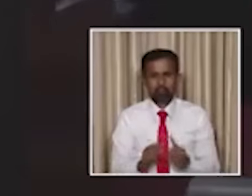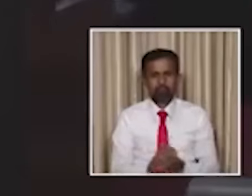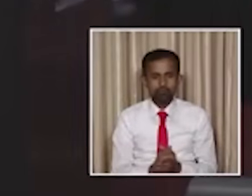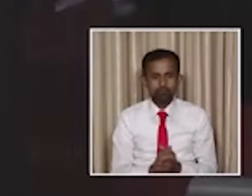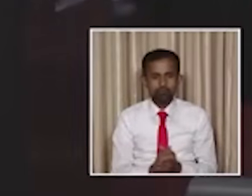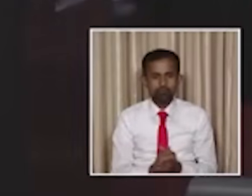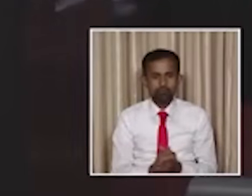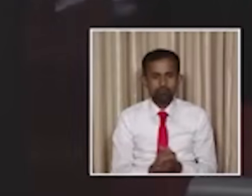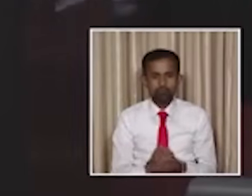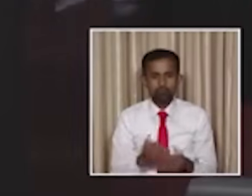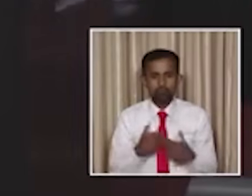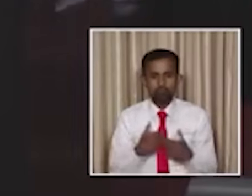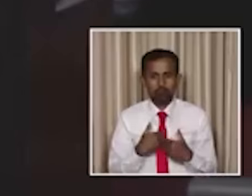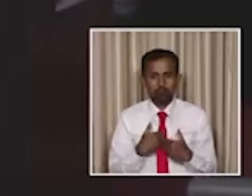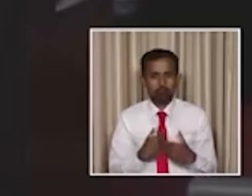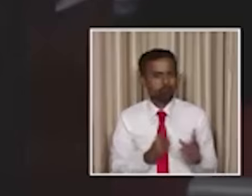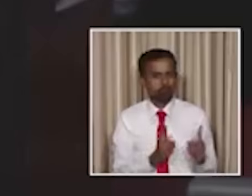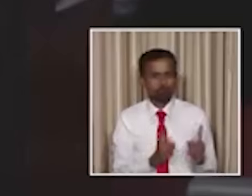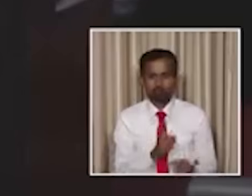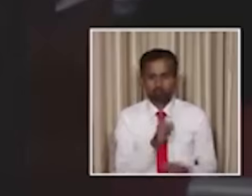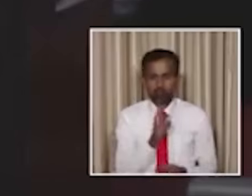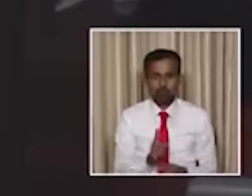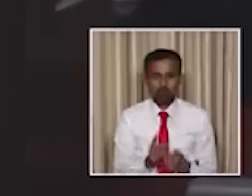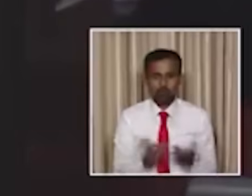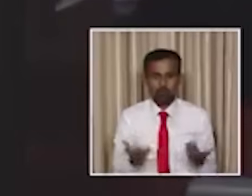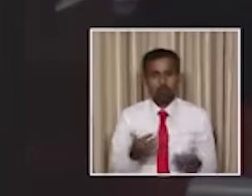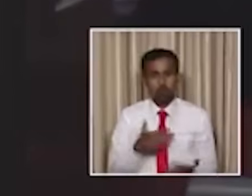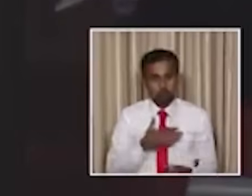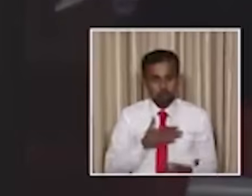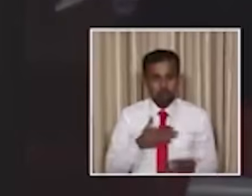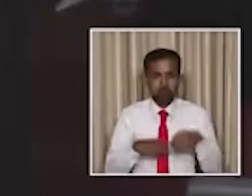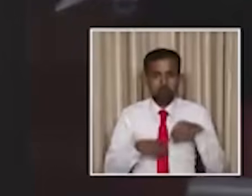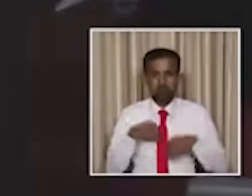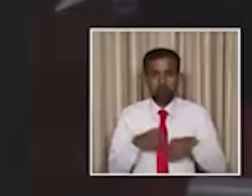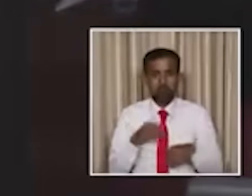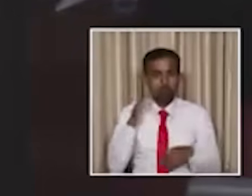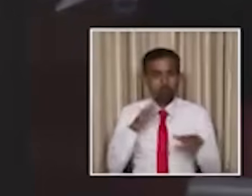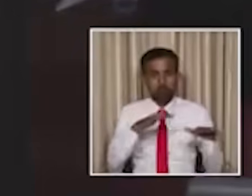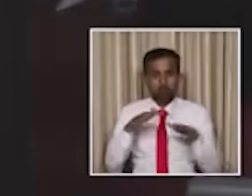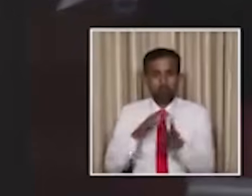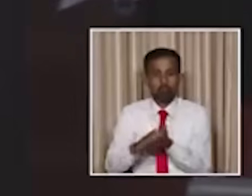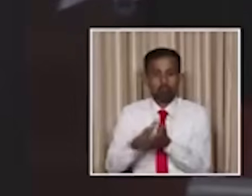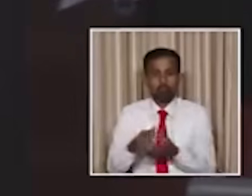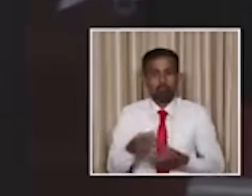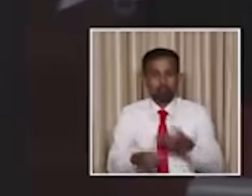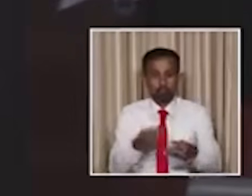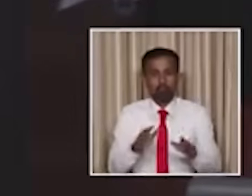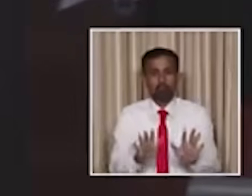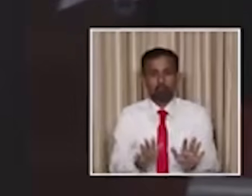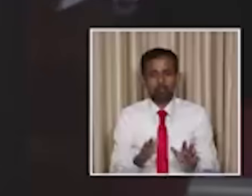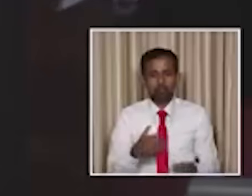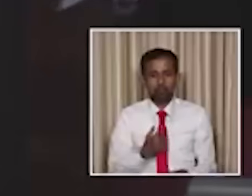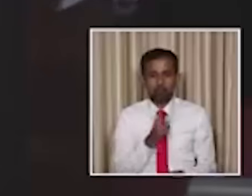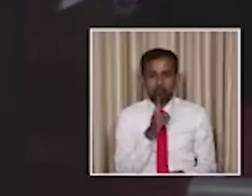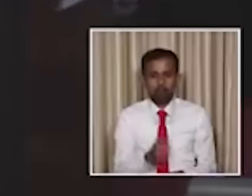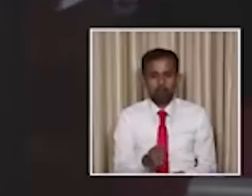எமது அரசியல் என்பது எனது மக்கள் சார்ந்த நலன்களை கருதியதாக மட்டுமே இன்னமும் தொடர்கின்றது. இயக்க அரசியல்